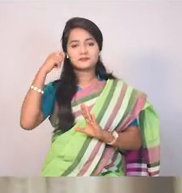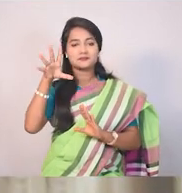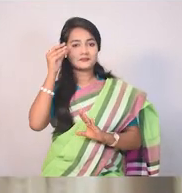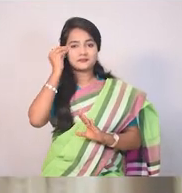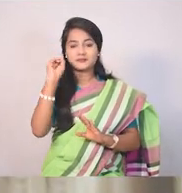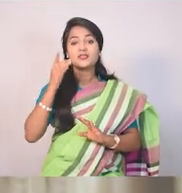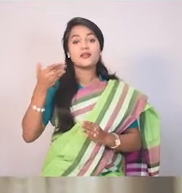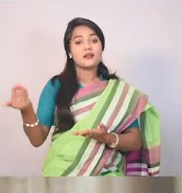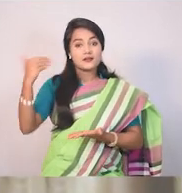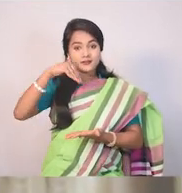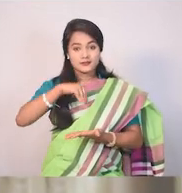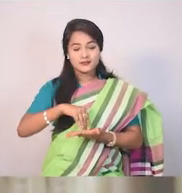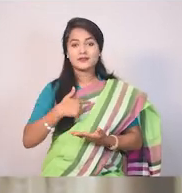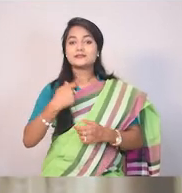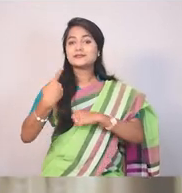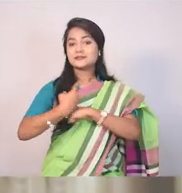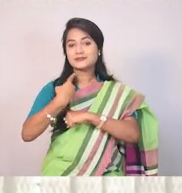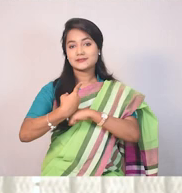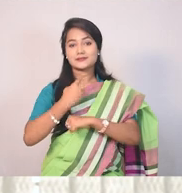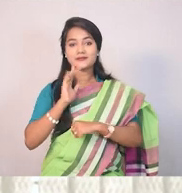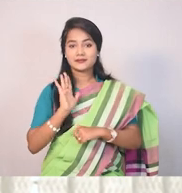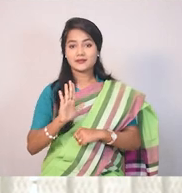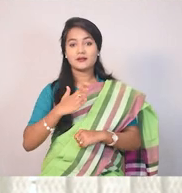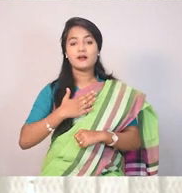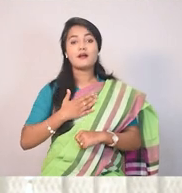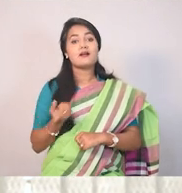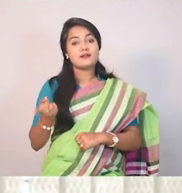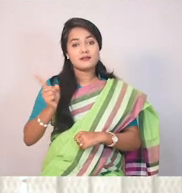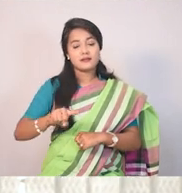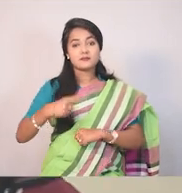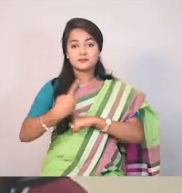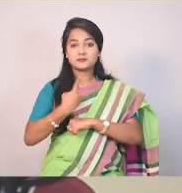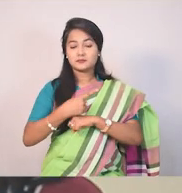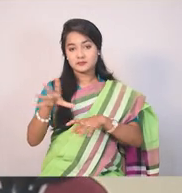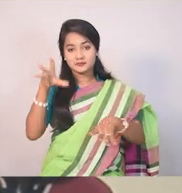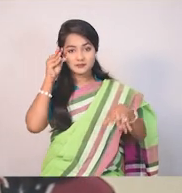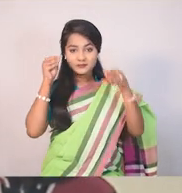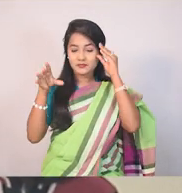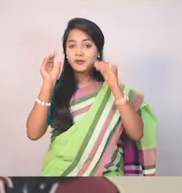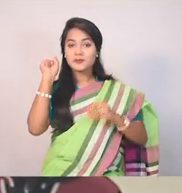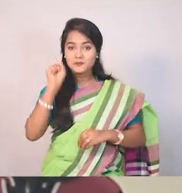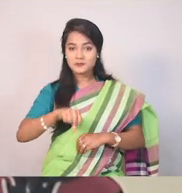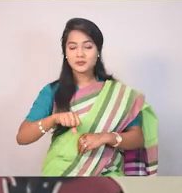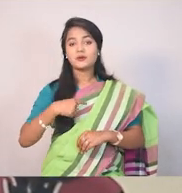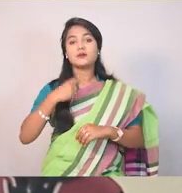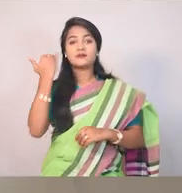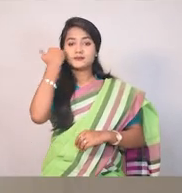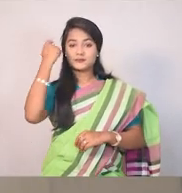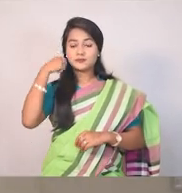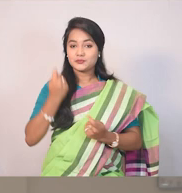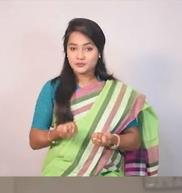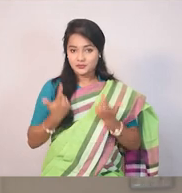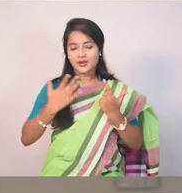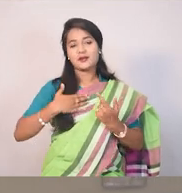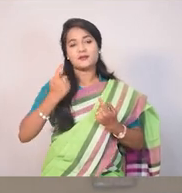না, অভিনয়ও পারতাম না, কিন্তু এখানে এসে আমি যেটুকু শিখেছি, এমনকি আশা আছে যে যদি আমি আরও শিখতে পারি, যদি